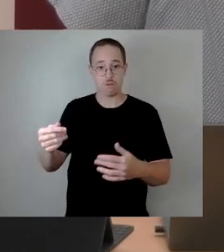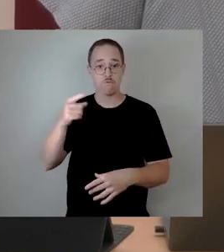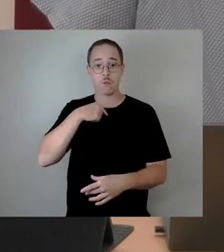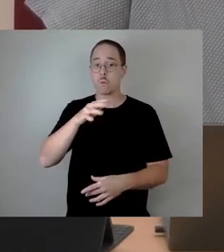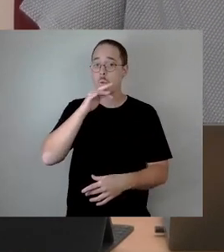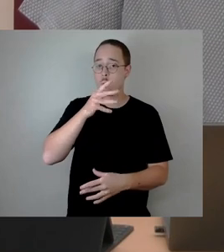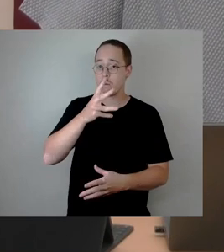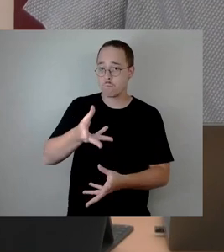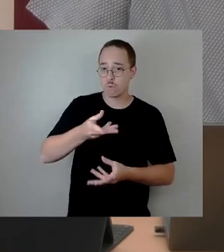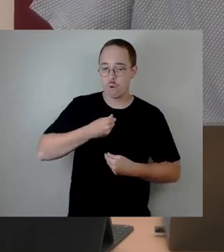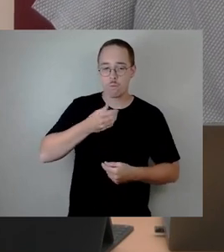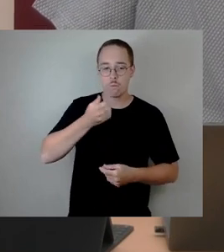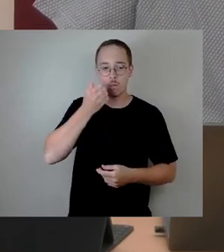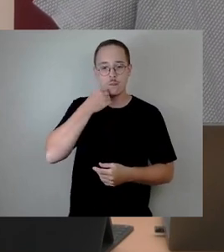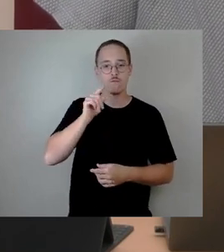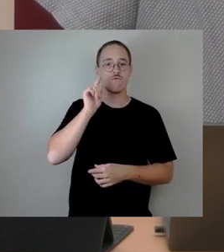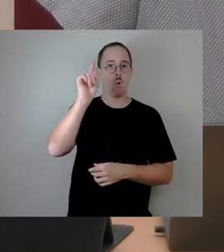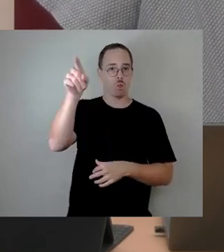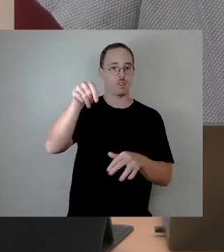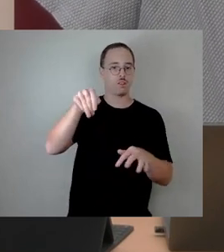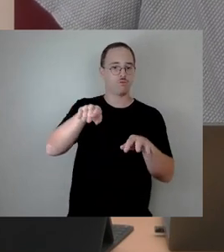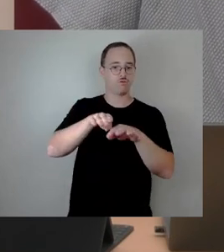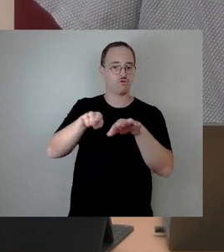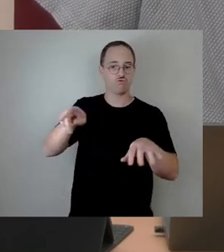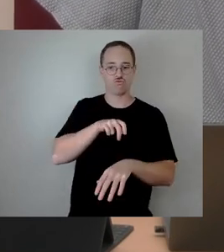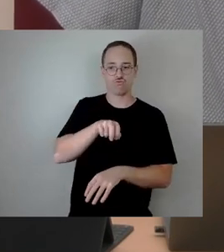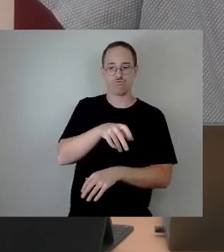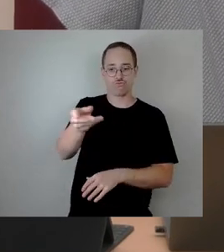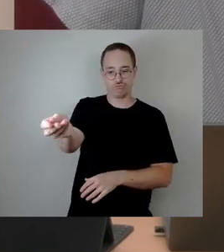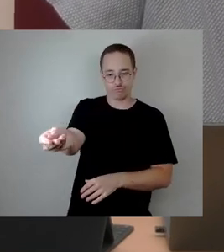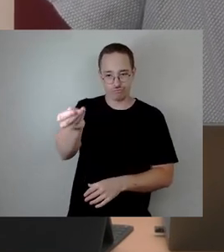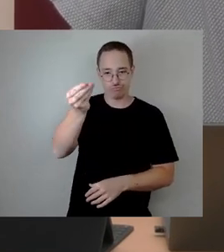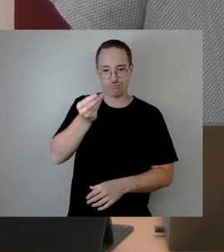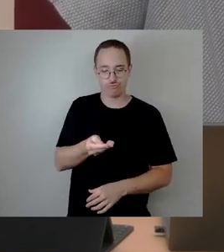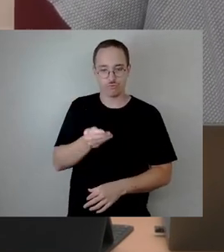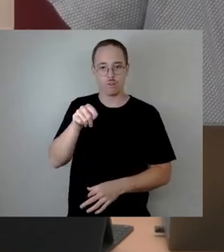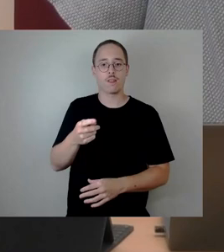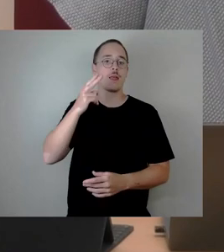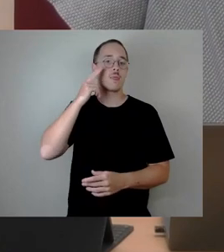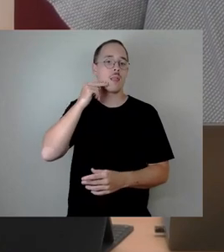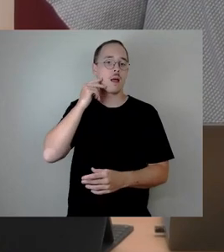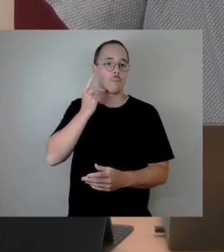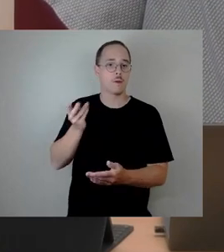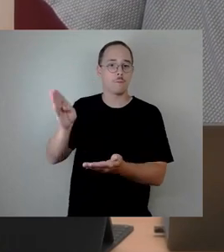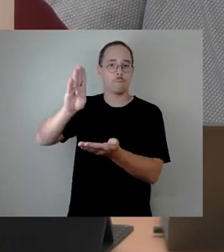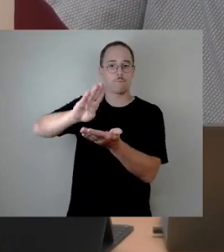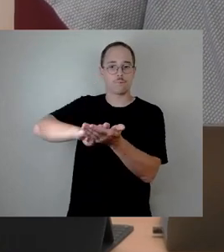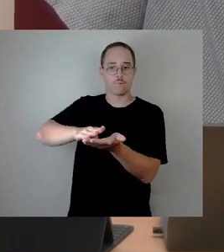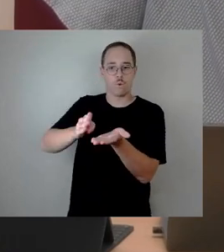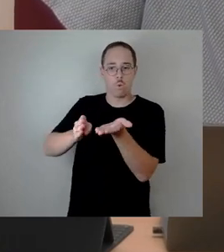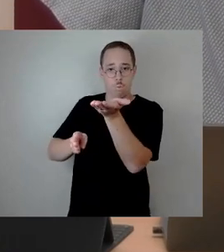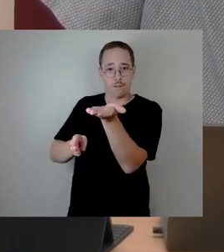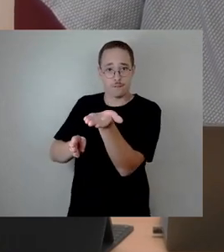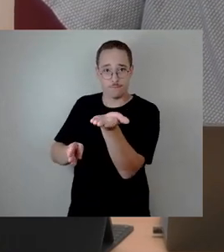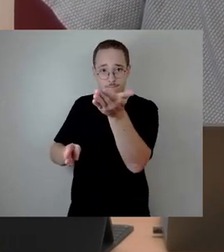im Sitzplan hinter mir Ihren Namen. Zur Fraktionsrunde rufe ich die mir